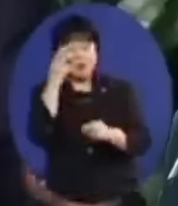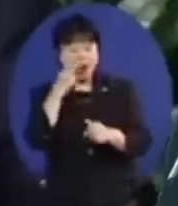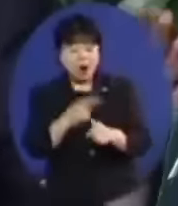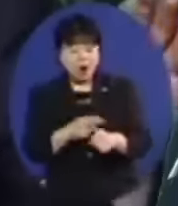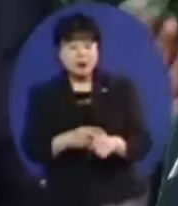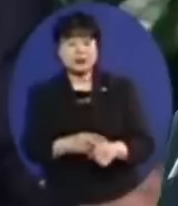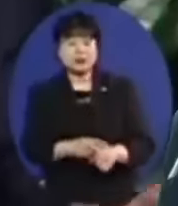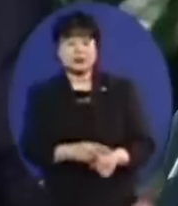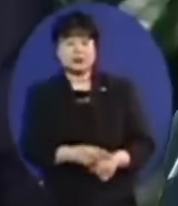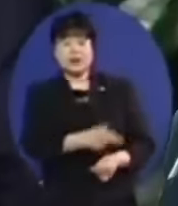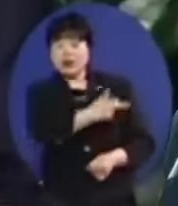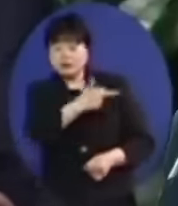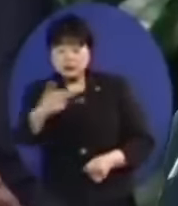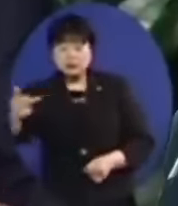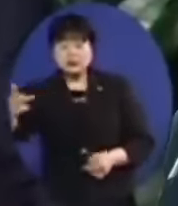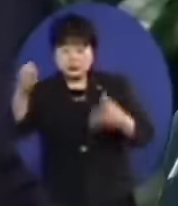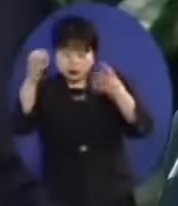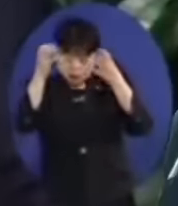그렇게 큰